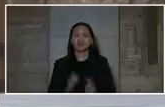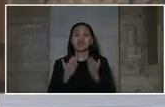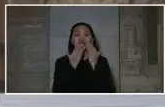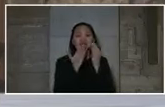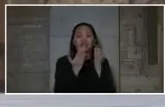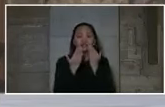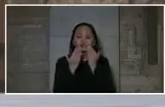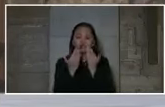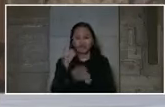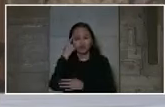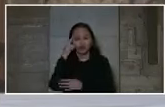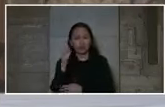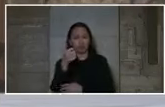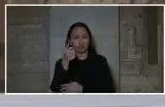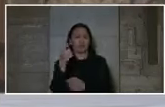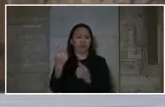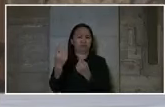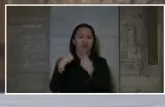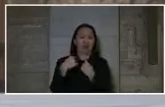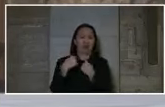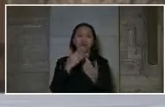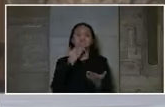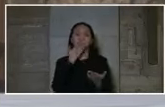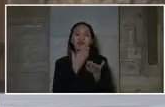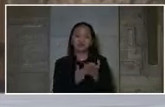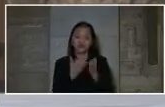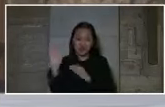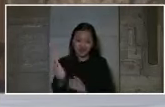Salamat do sa 10 sumagot. Good morning.